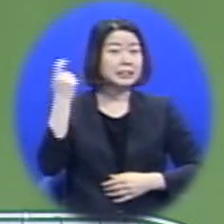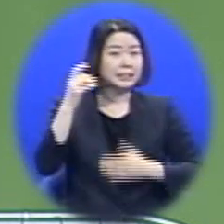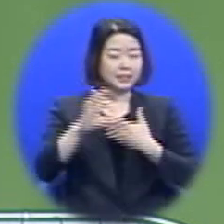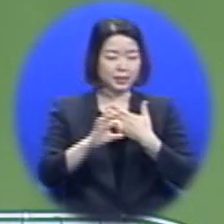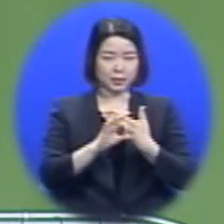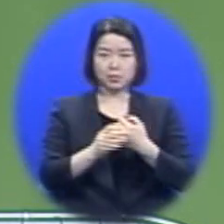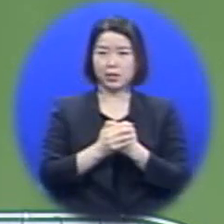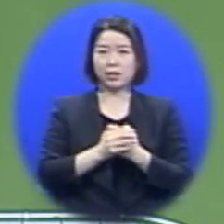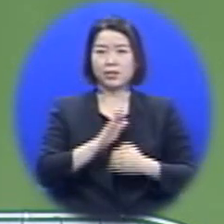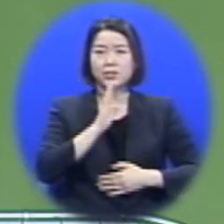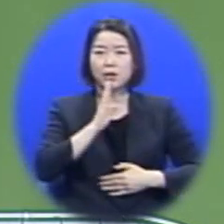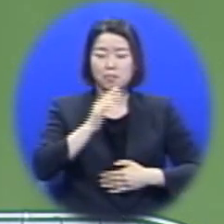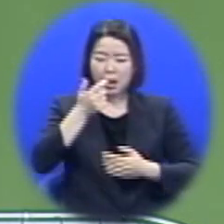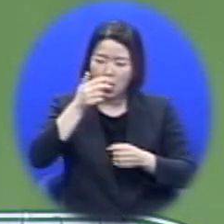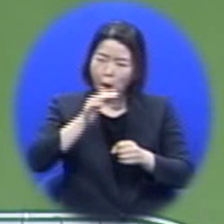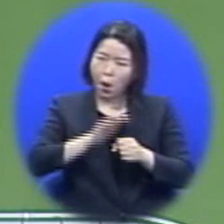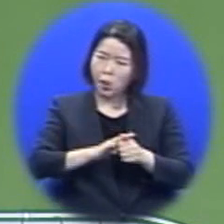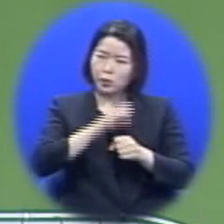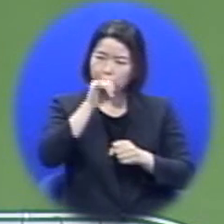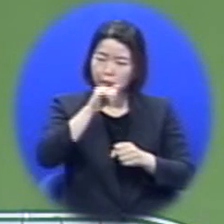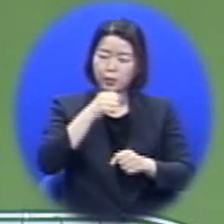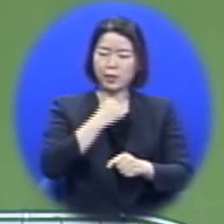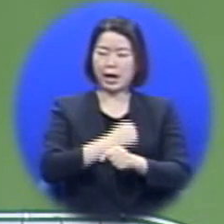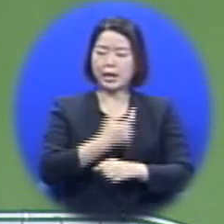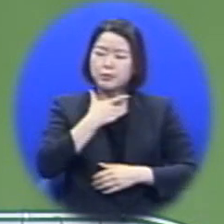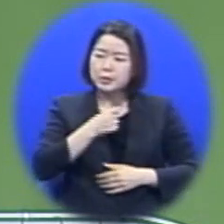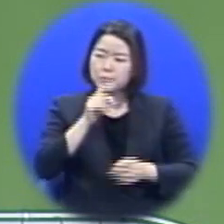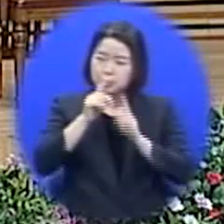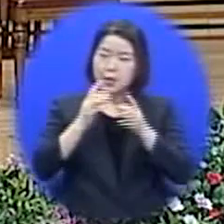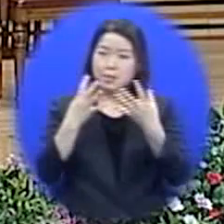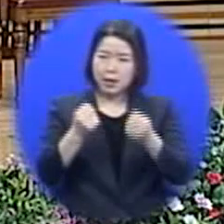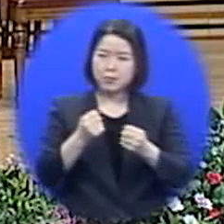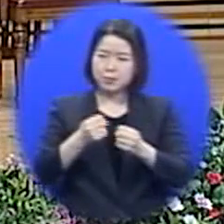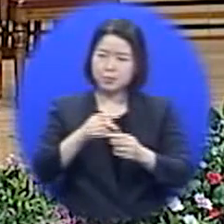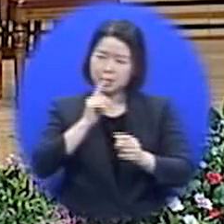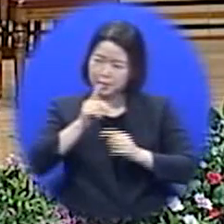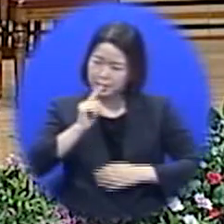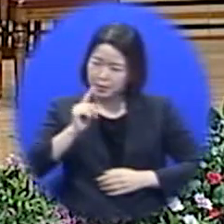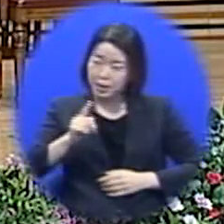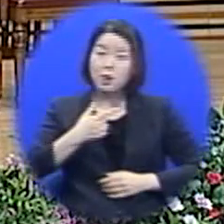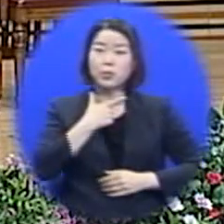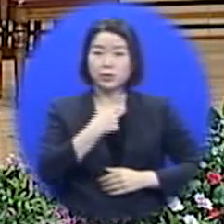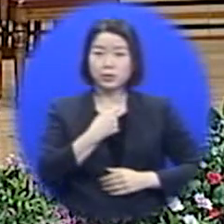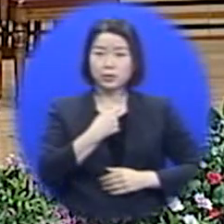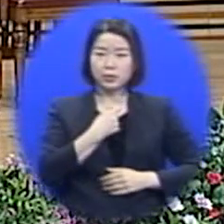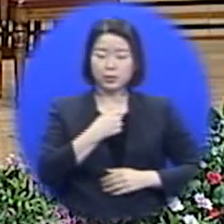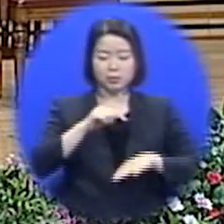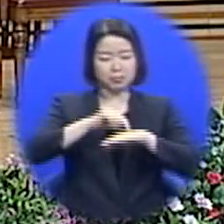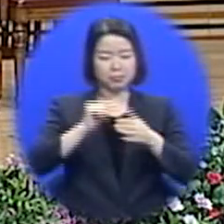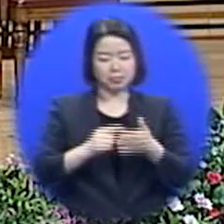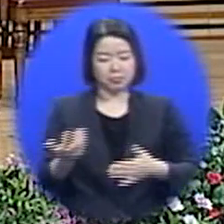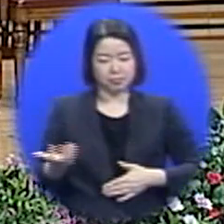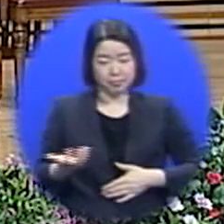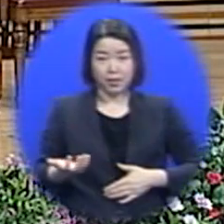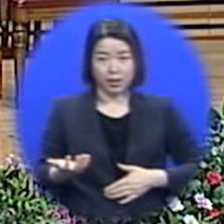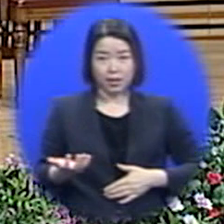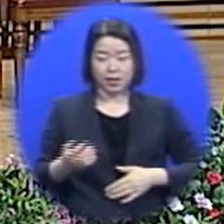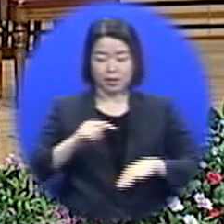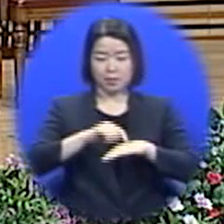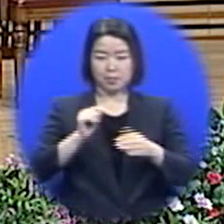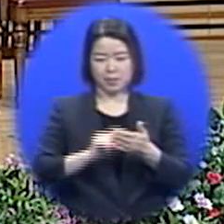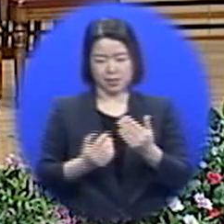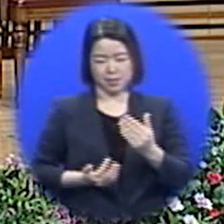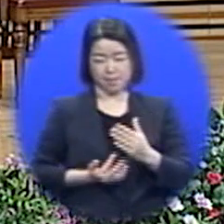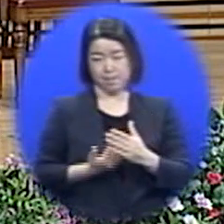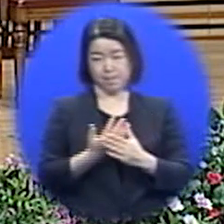정말 억울하기도 하고 할 말도 많고 따지고도 싶고 아, 속상하기도 하고 그런 마음이